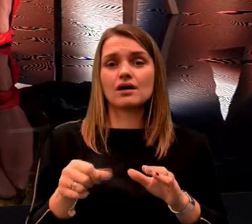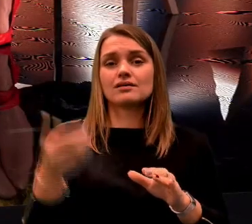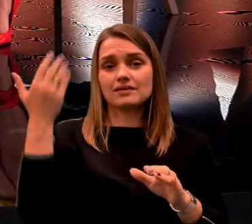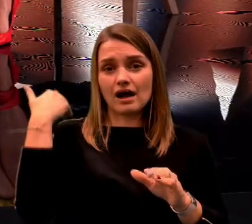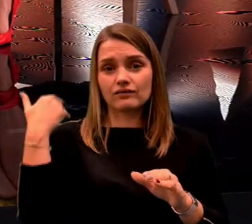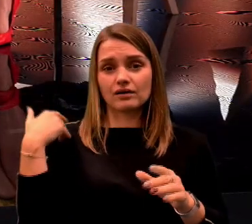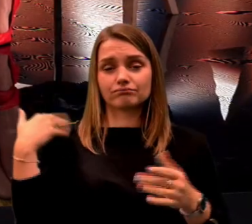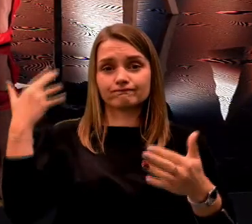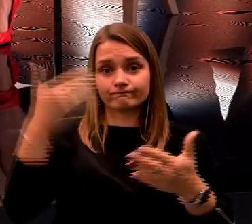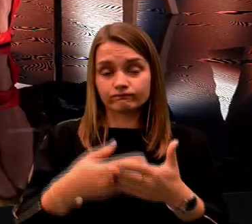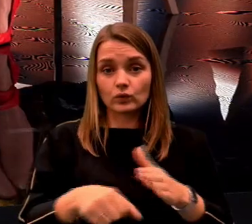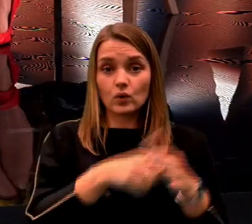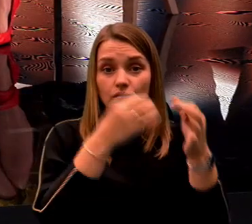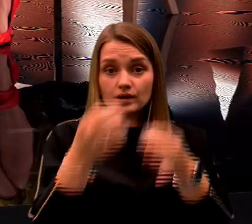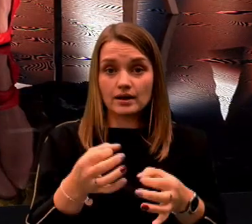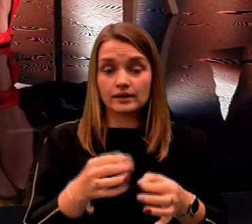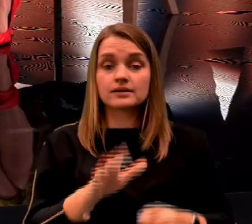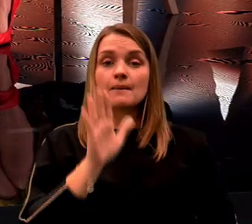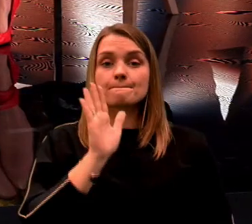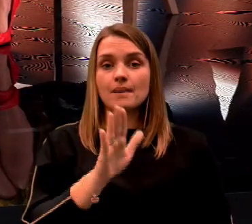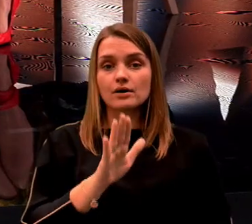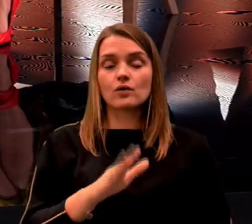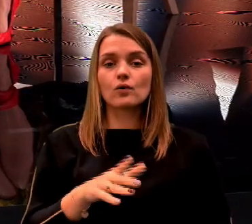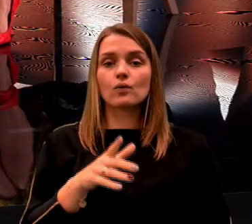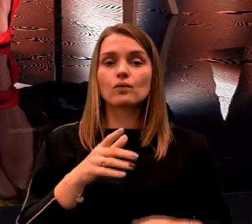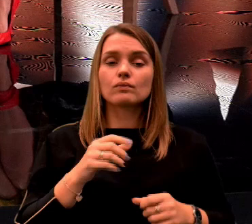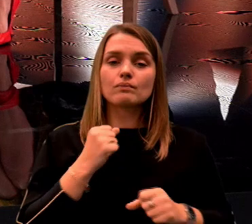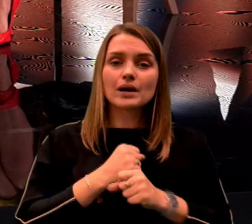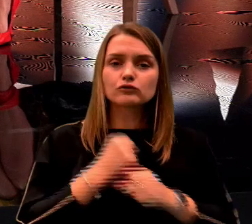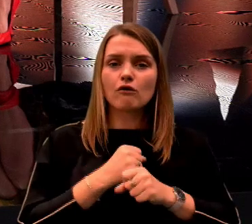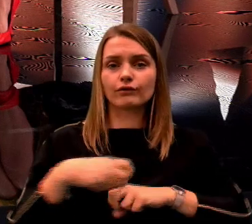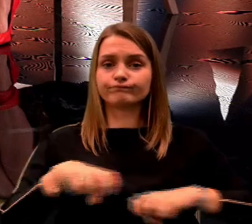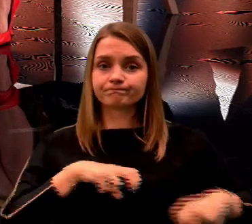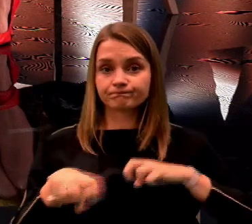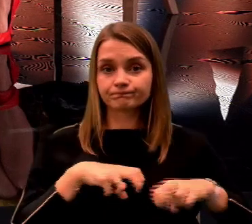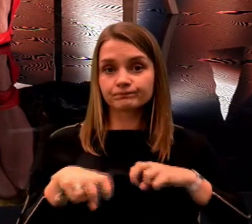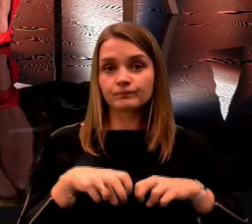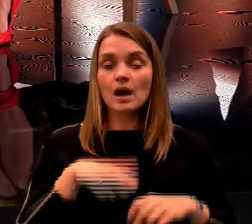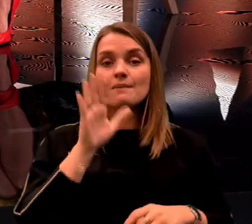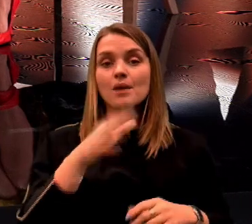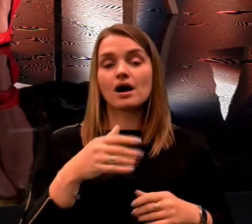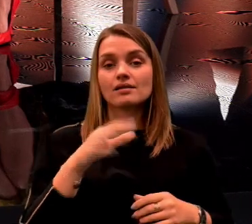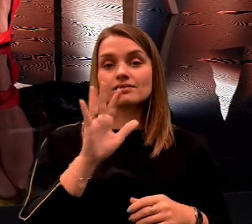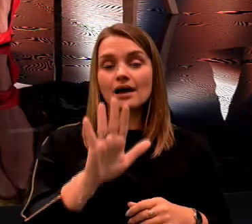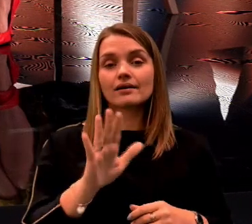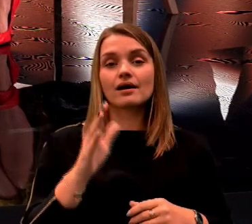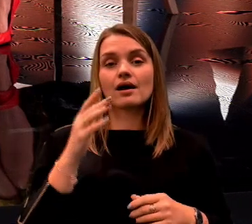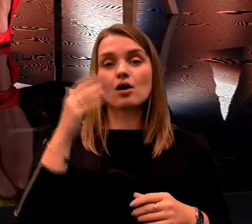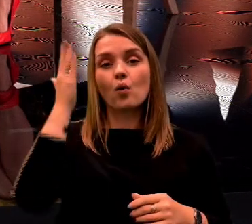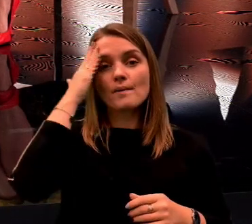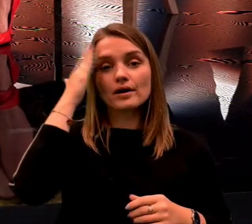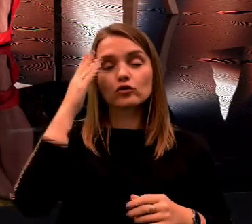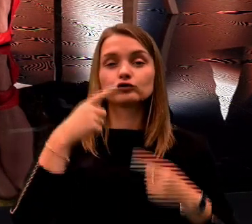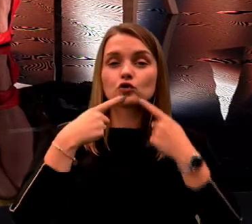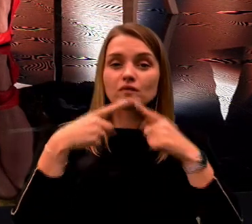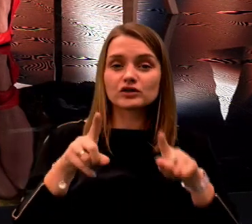i tak dalej, mają tak funkcjonować i mieć takie umiejętności i taką odpowiedzialność w